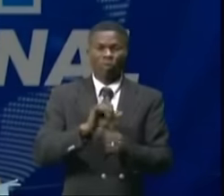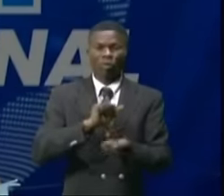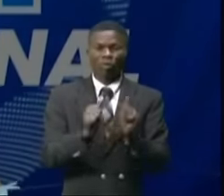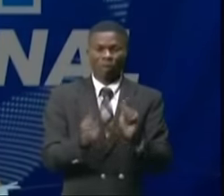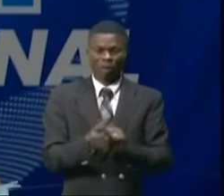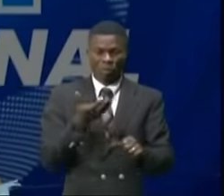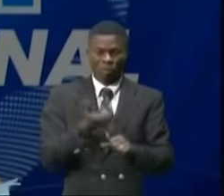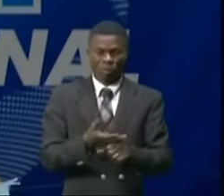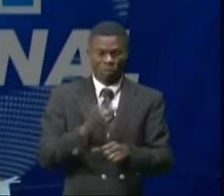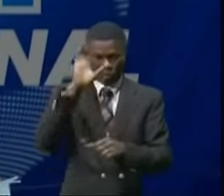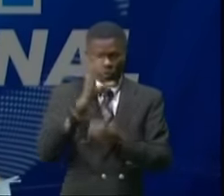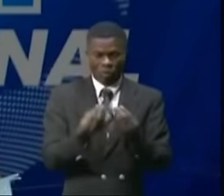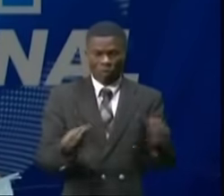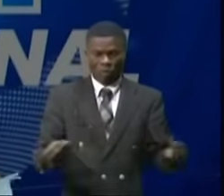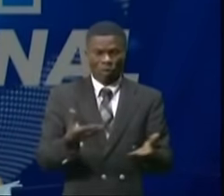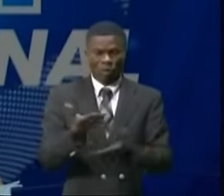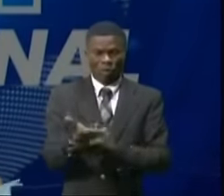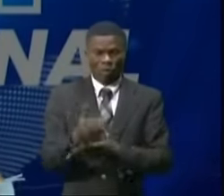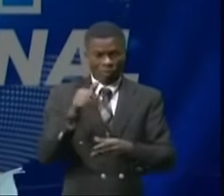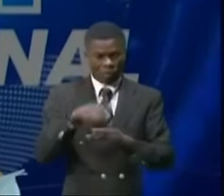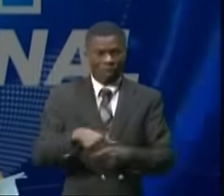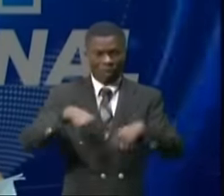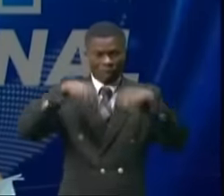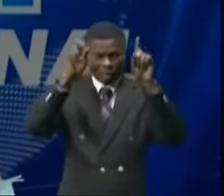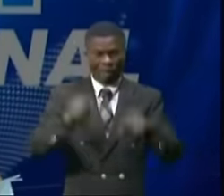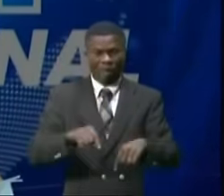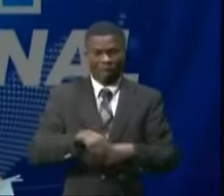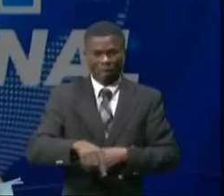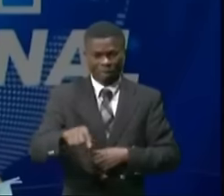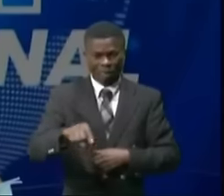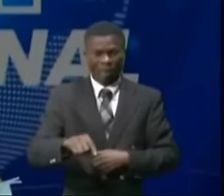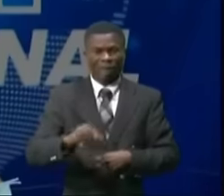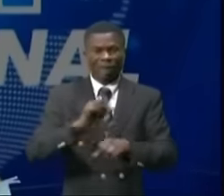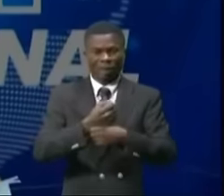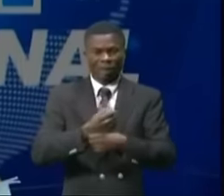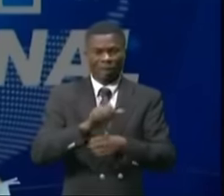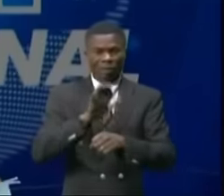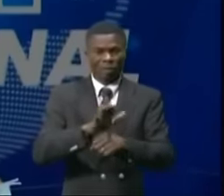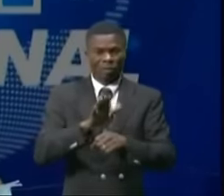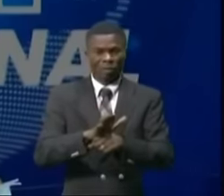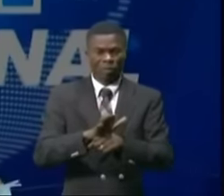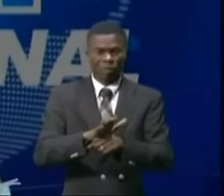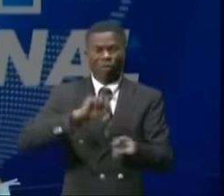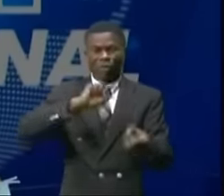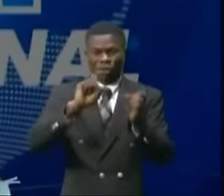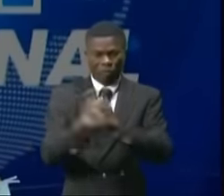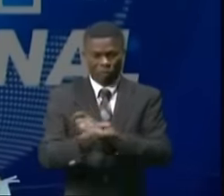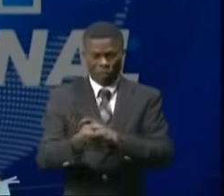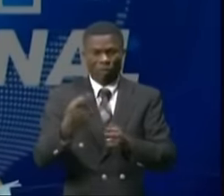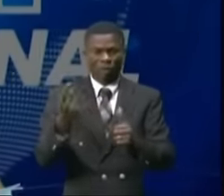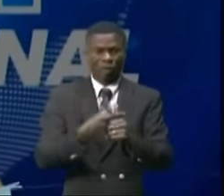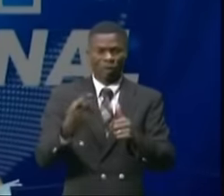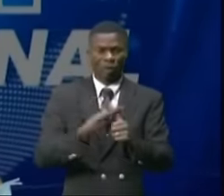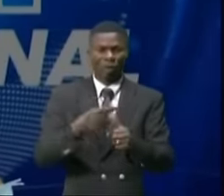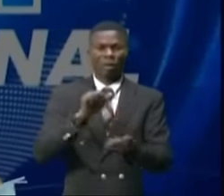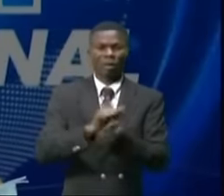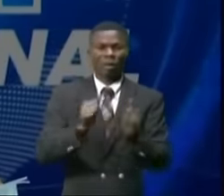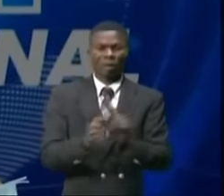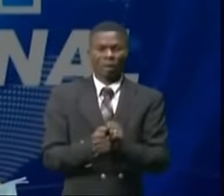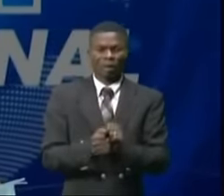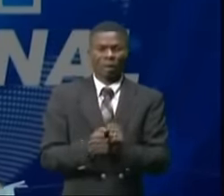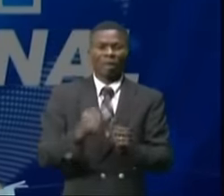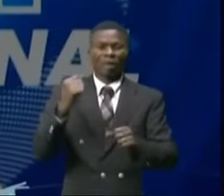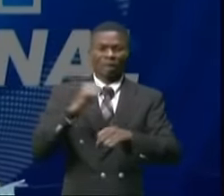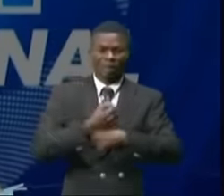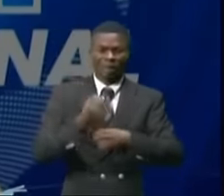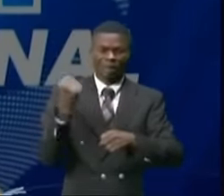que vous avez relevés et au cours de laquelle vous avez initié des grandes réformes, notamment dans le secteur de